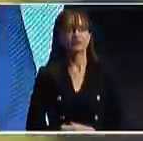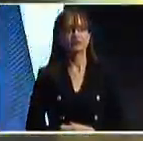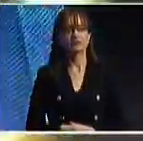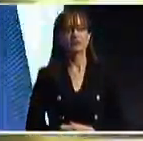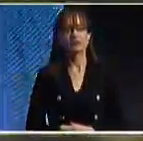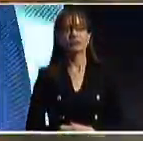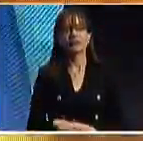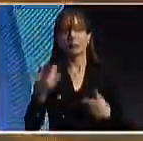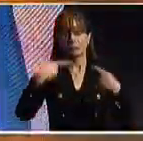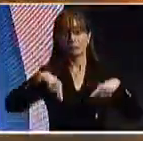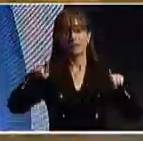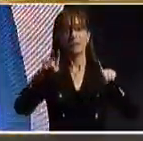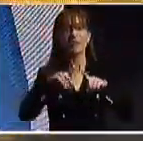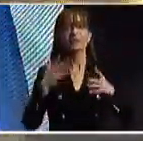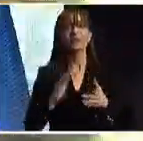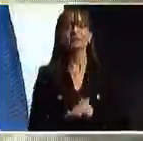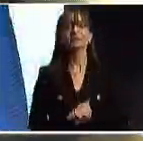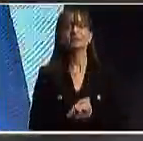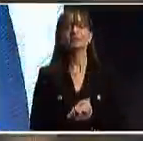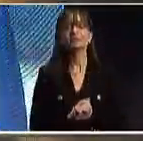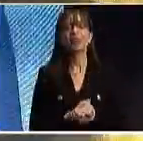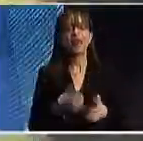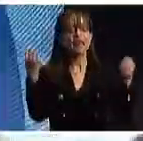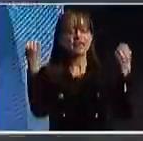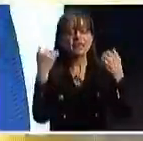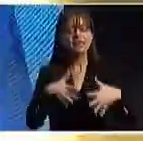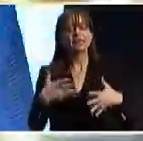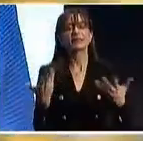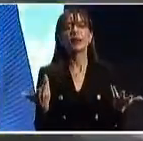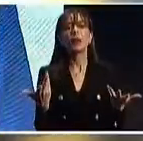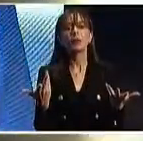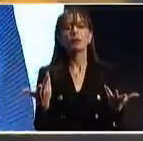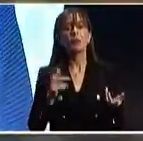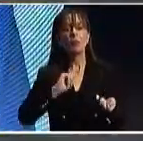Yani bizim tıkır tıkır işleyen sistemin geldiği nokta